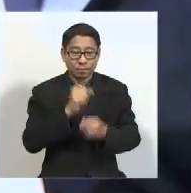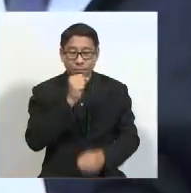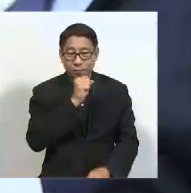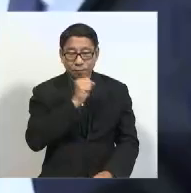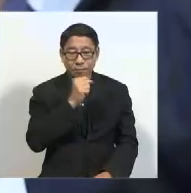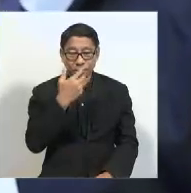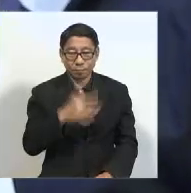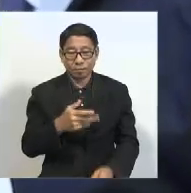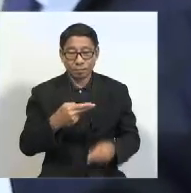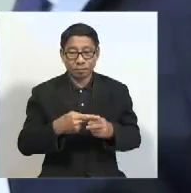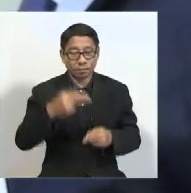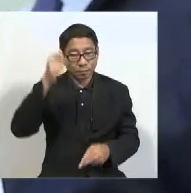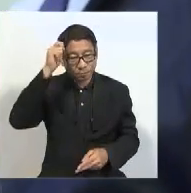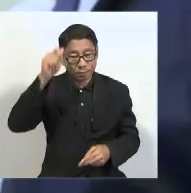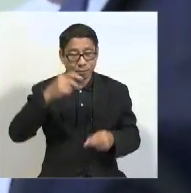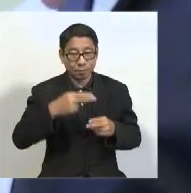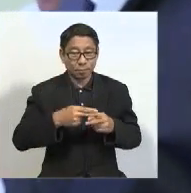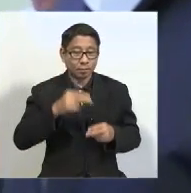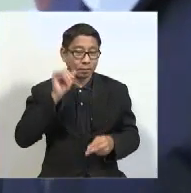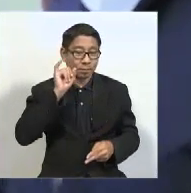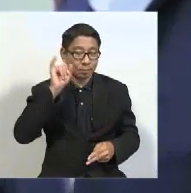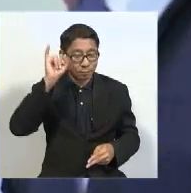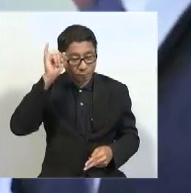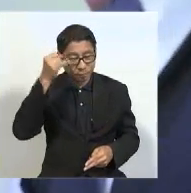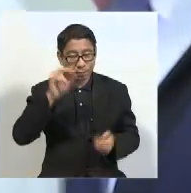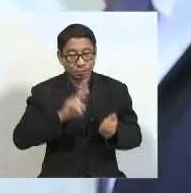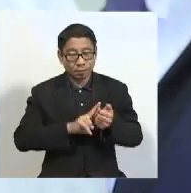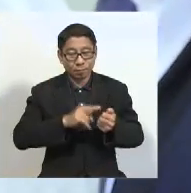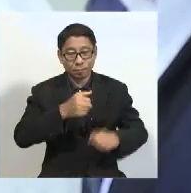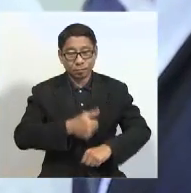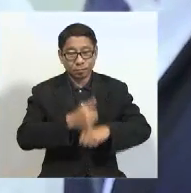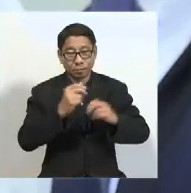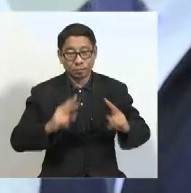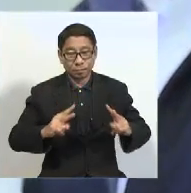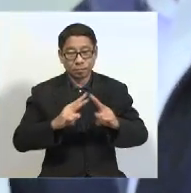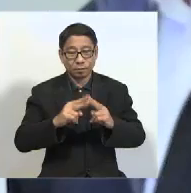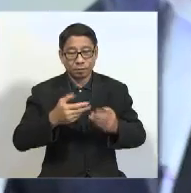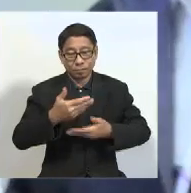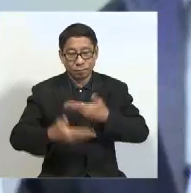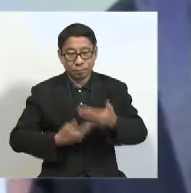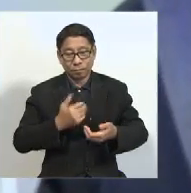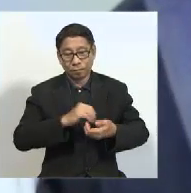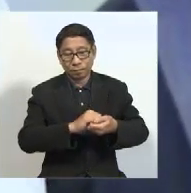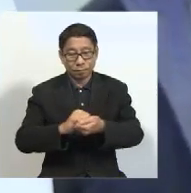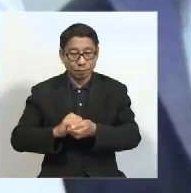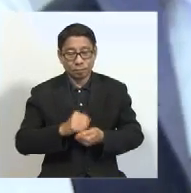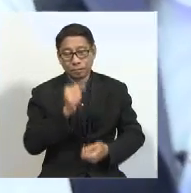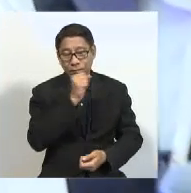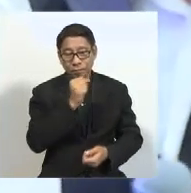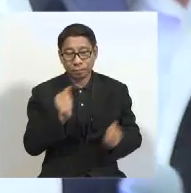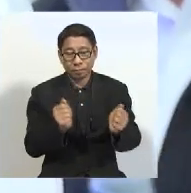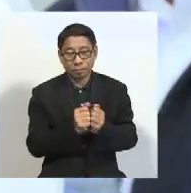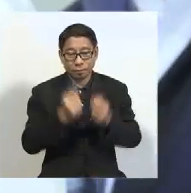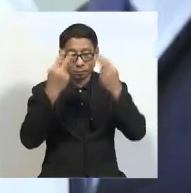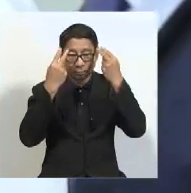แล้วคุณอนุทินและคุณจุรินทร์ลักษณวิศิษฐ์รองนายกรัฐมนตรีและรัฐมนตรีว่าการกระทรวงพาณิชย์ก็ยังมาร่วมร้องเพลงกับท่านน